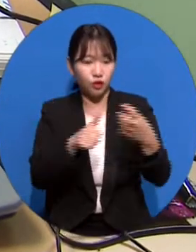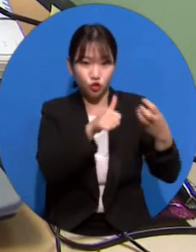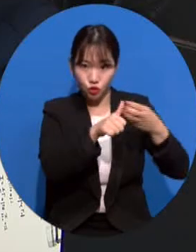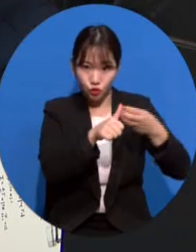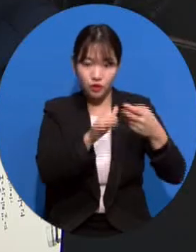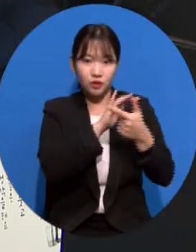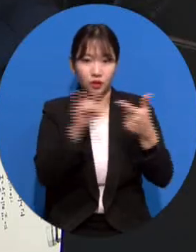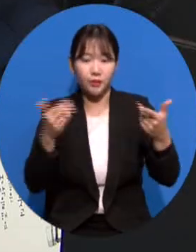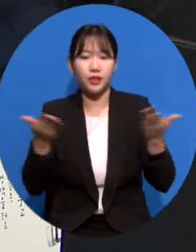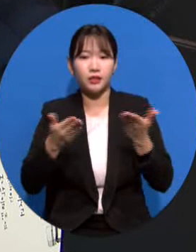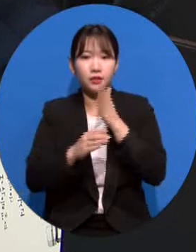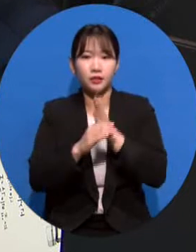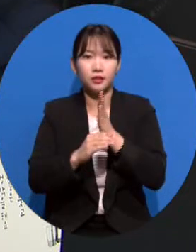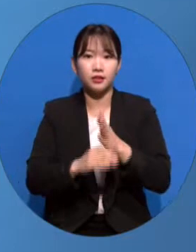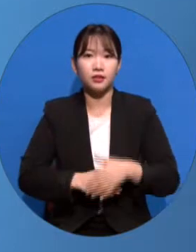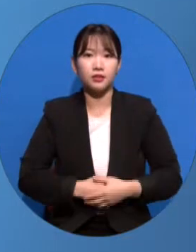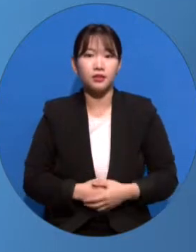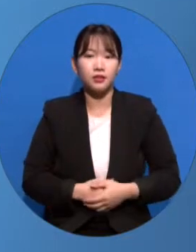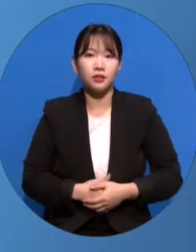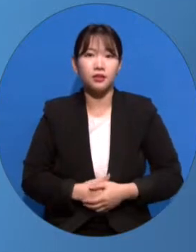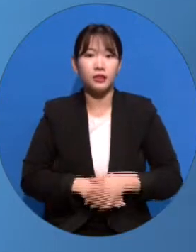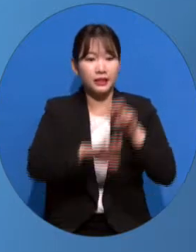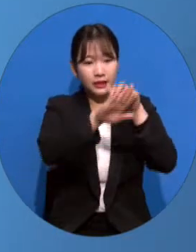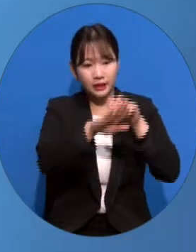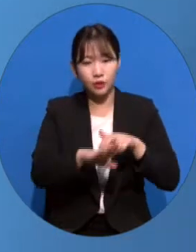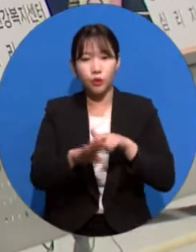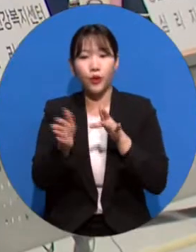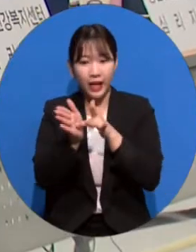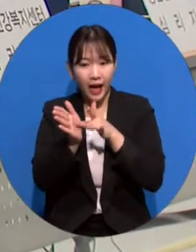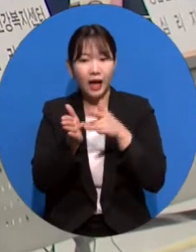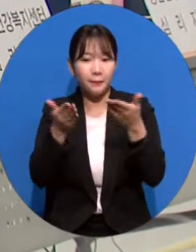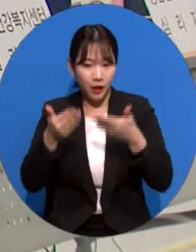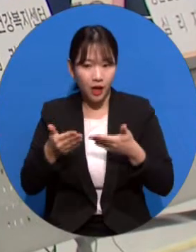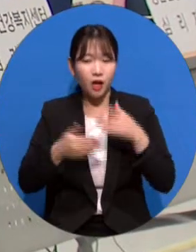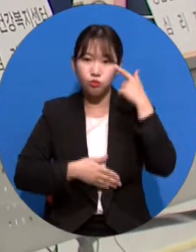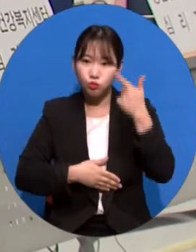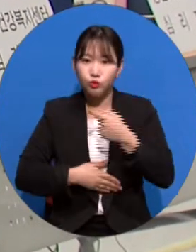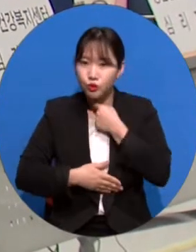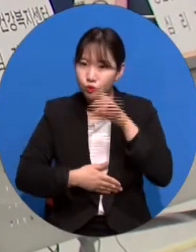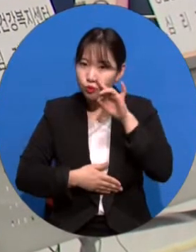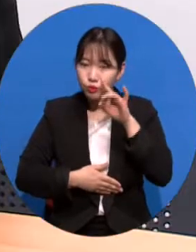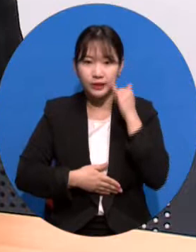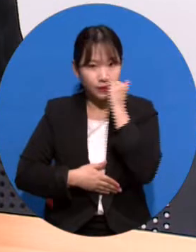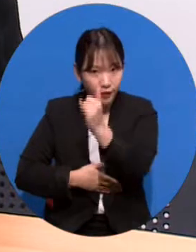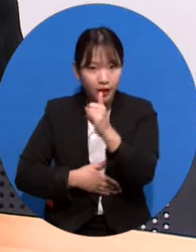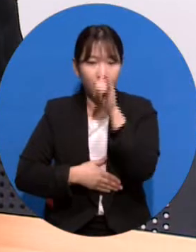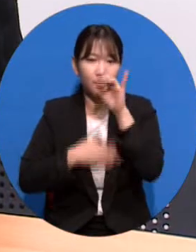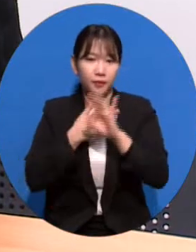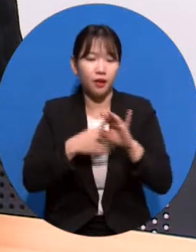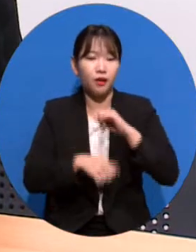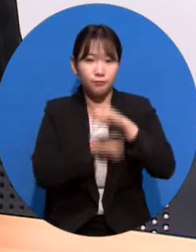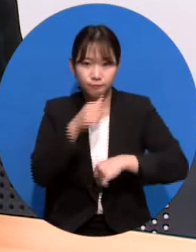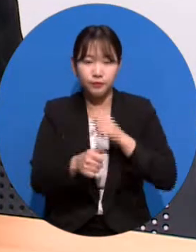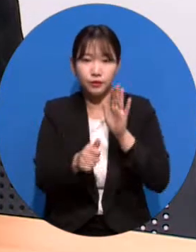군단위는 6명이 근무하고 있습니다. 진료나 의약품 처방 등 문의사항이 있을 때 전화를 걸면 언제든